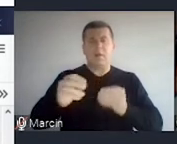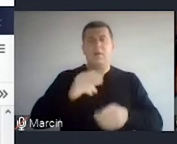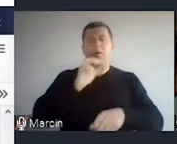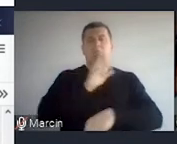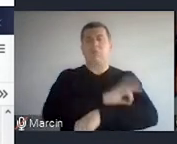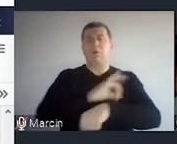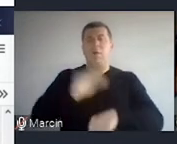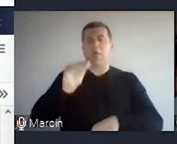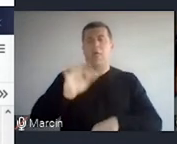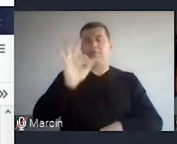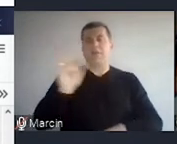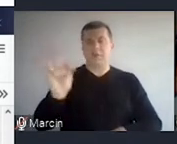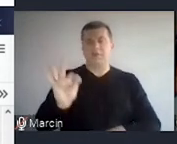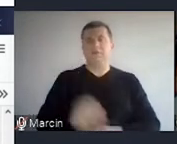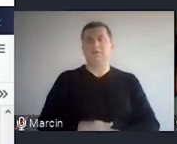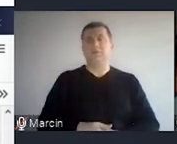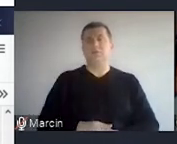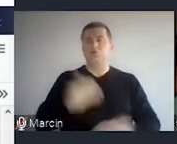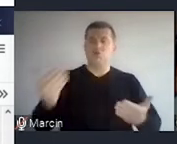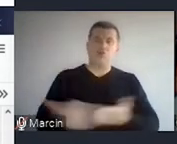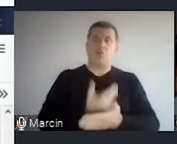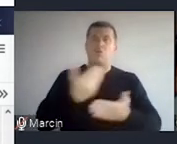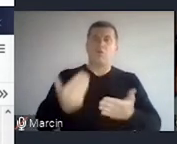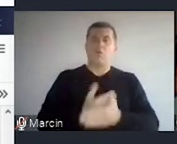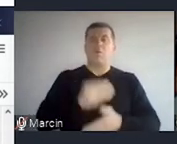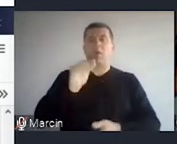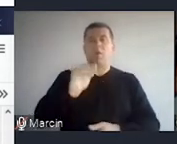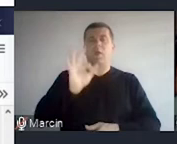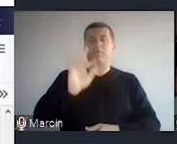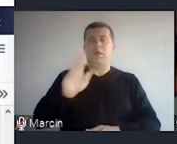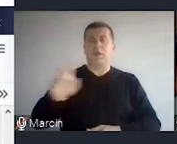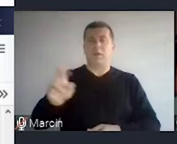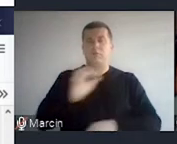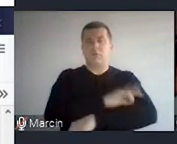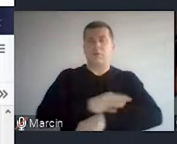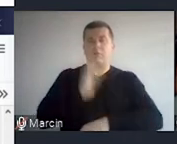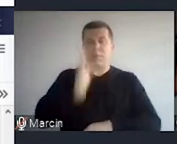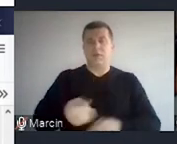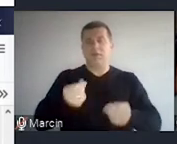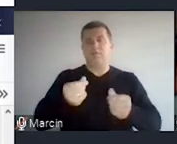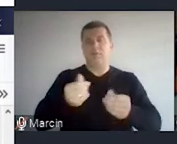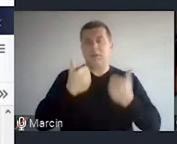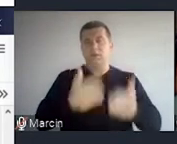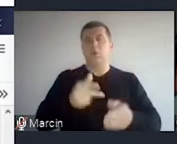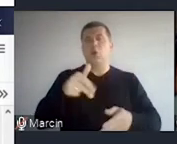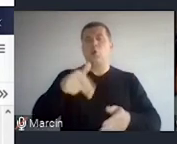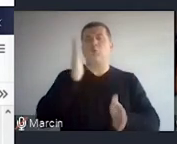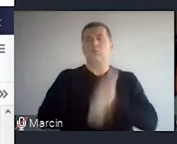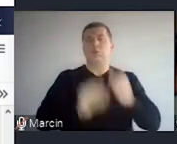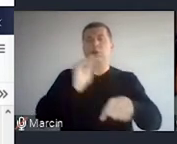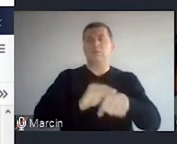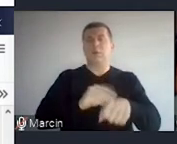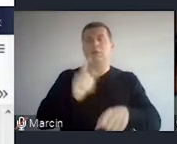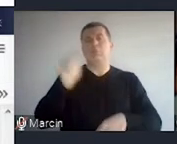EFS-u i coraz to nowe projekty FRR-u będą finansowane uproszczonymi metodami i z tym